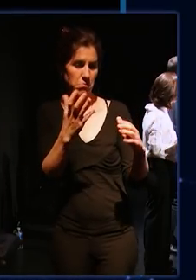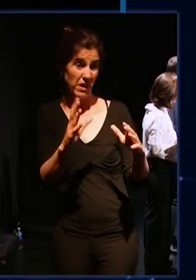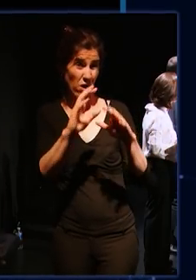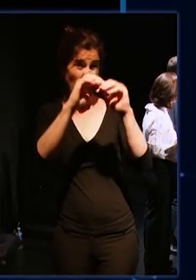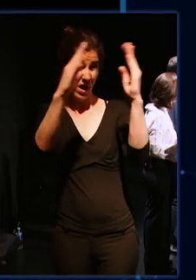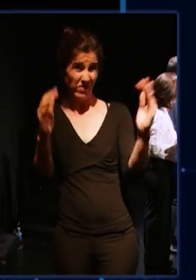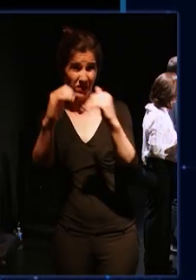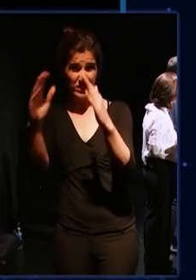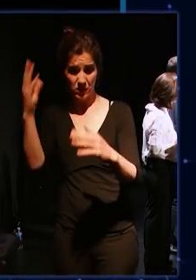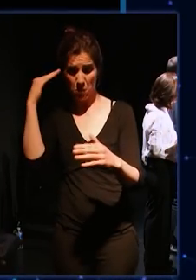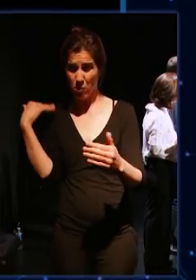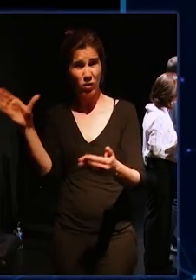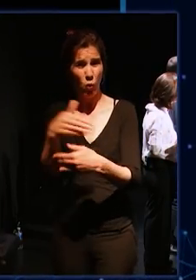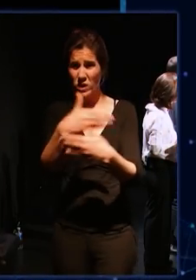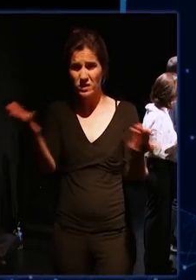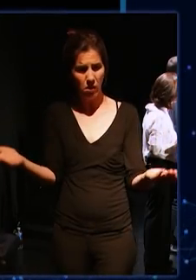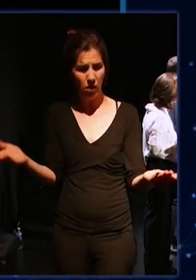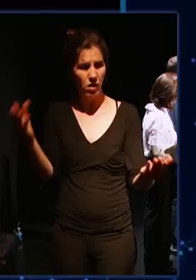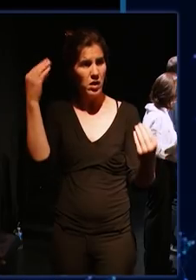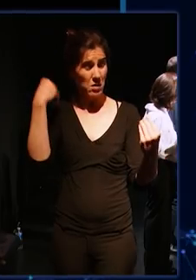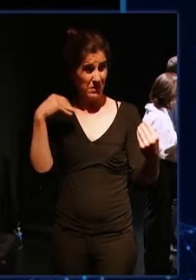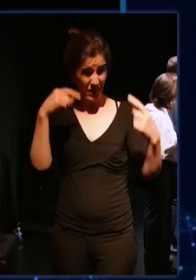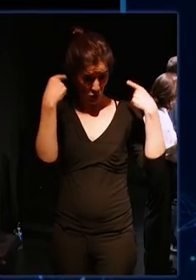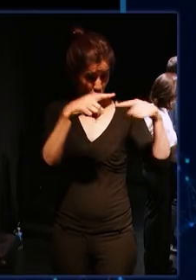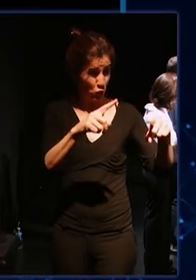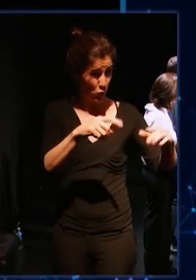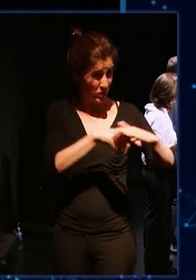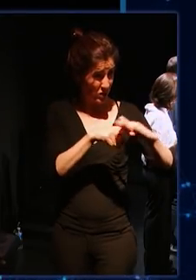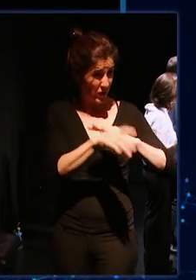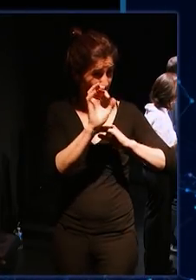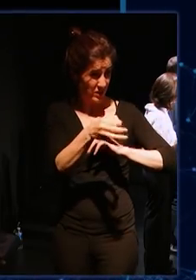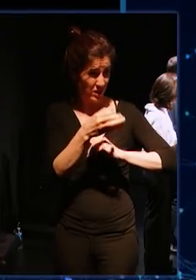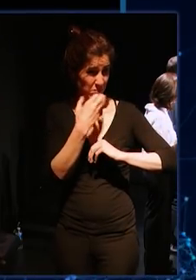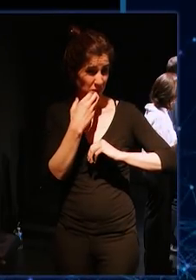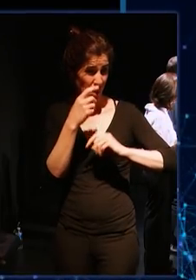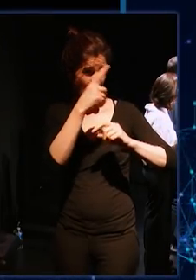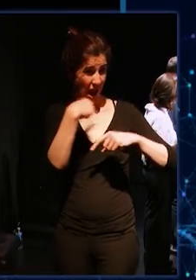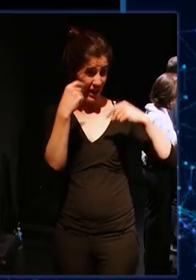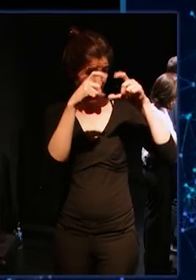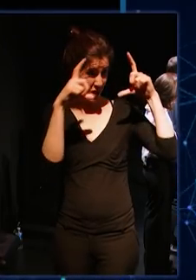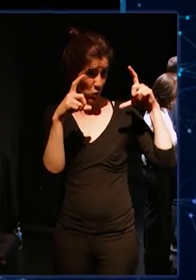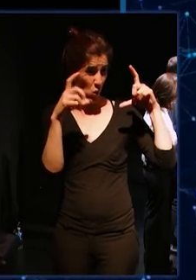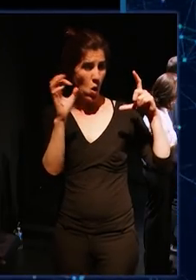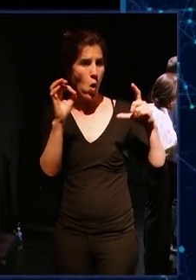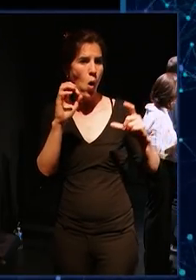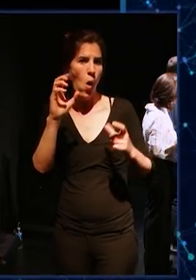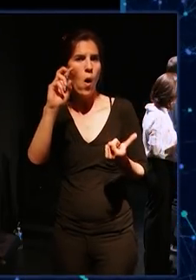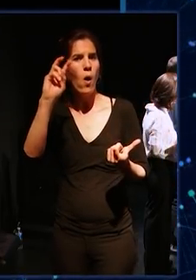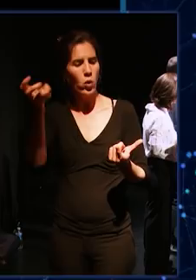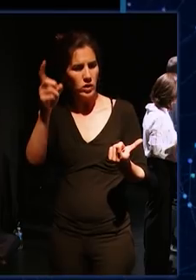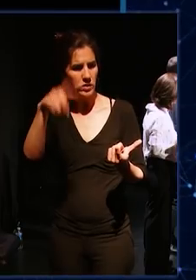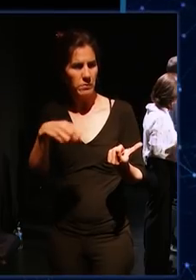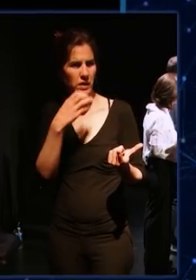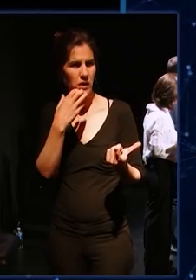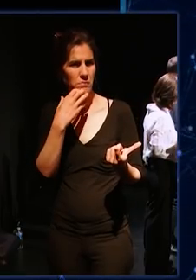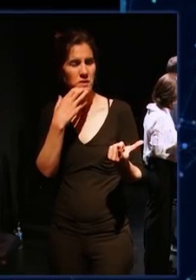festa on participessin aquestes, autogestionada, tipus model barraques, com ja passa a altres poblacions, com són el cas de Torroella de Montgrí